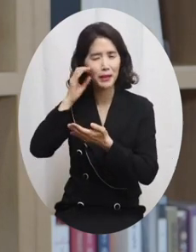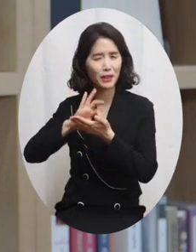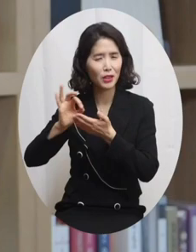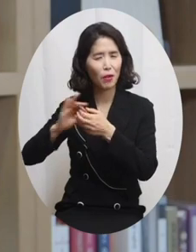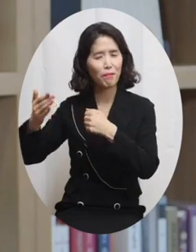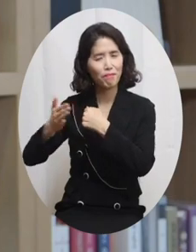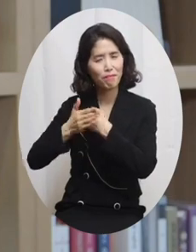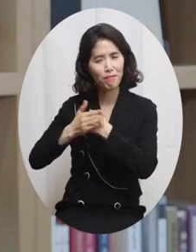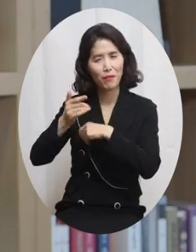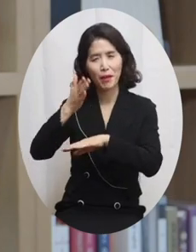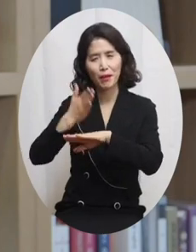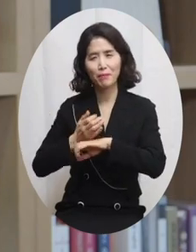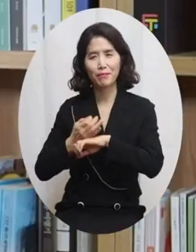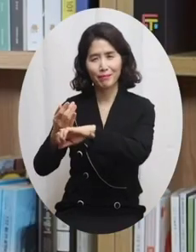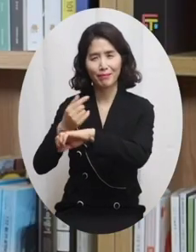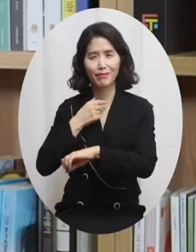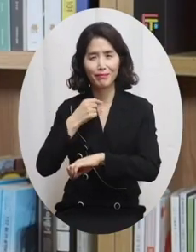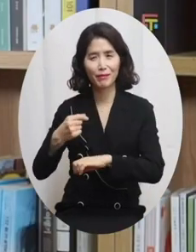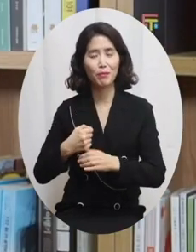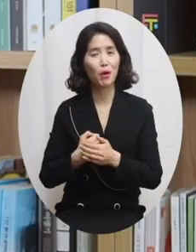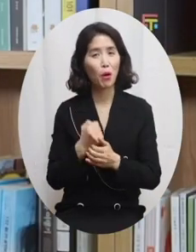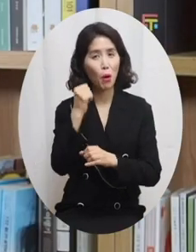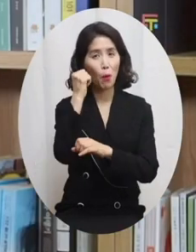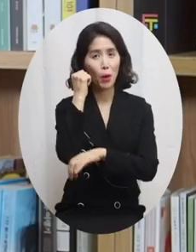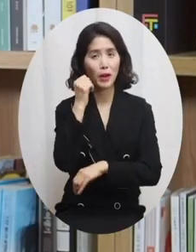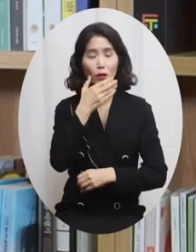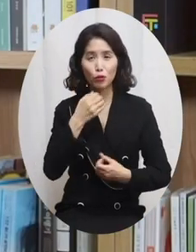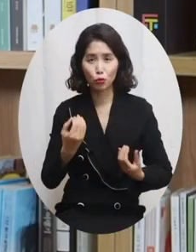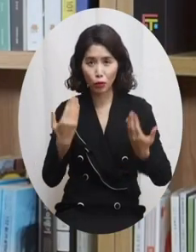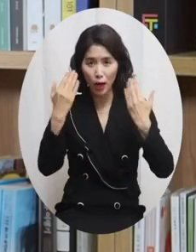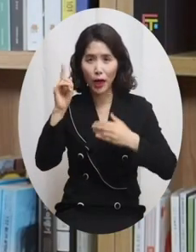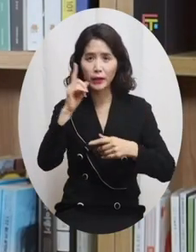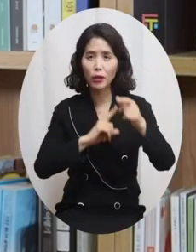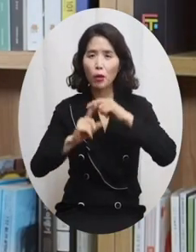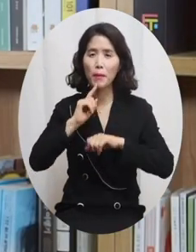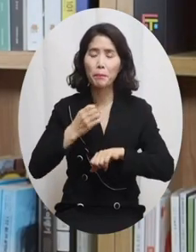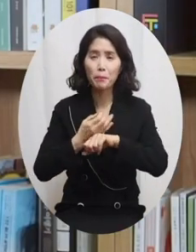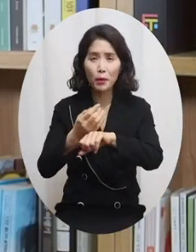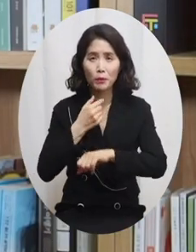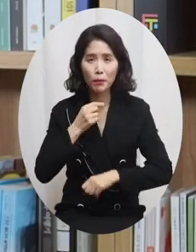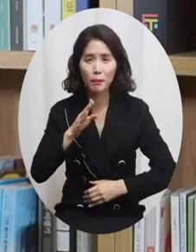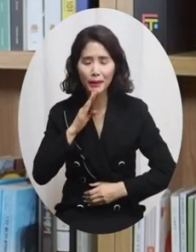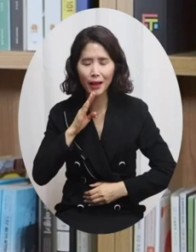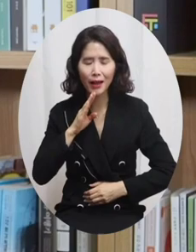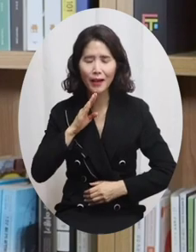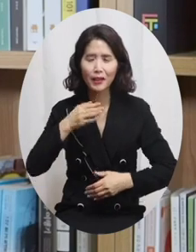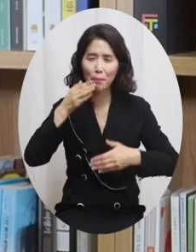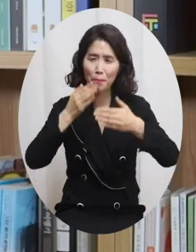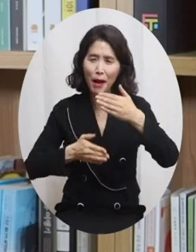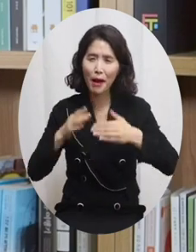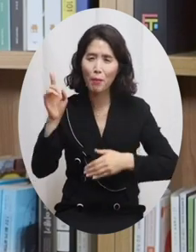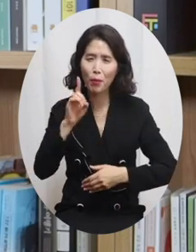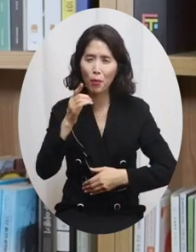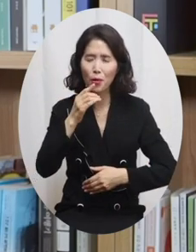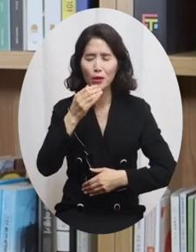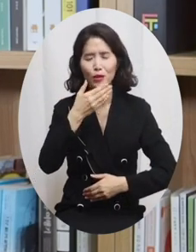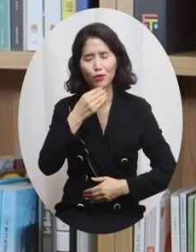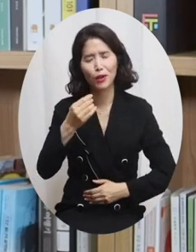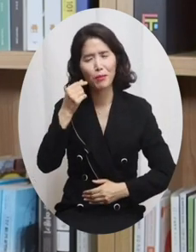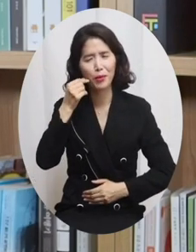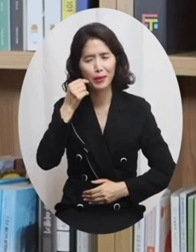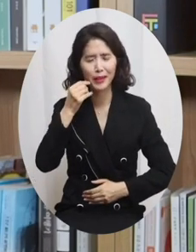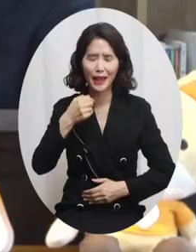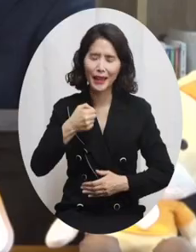분들께 진심으로 감사드립니다. 원래는 저희가 축하를 드리고자 했었는데 이게 축하를 못 드리게 된 일이